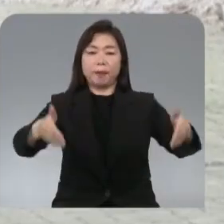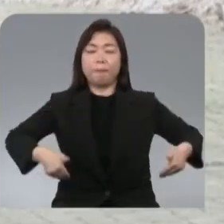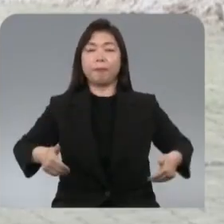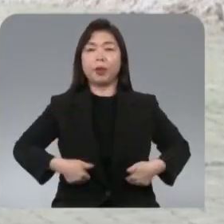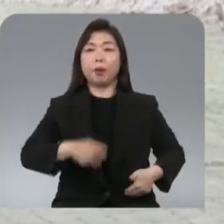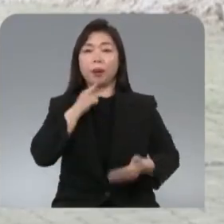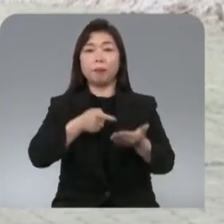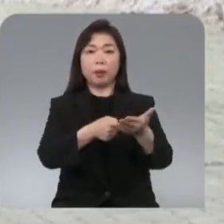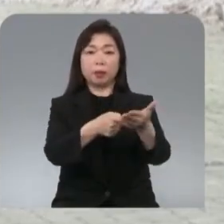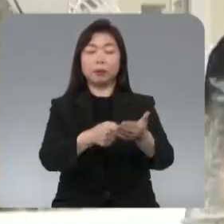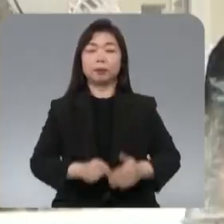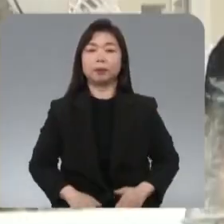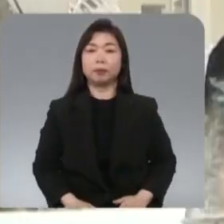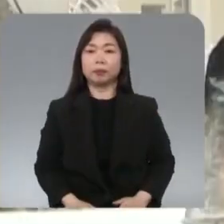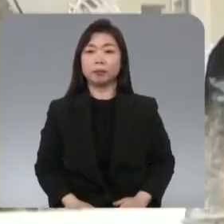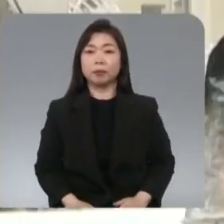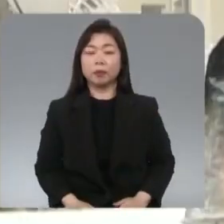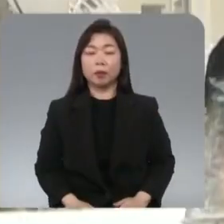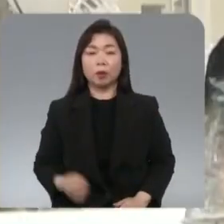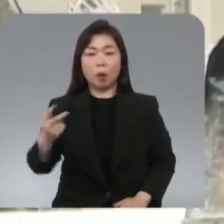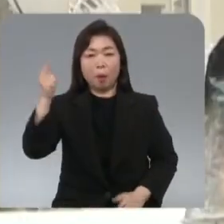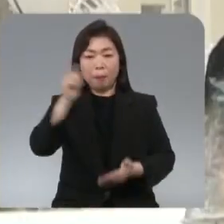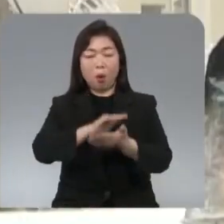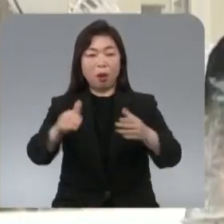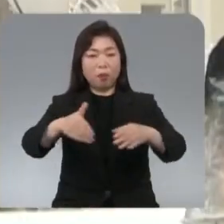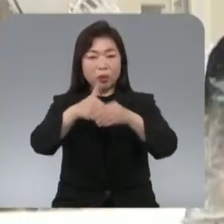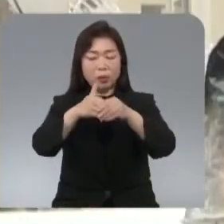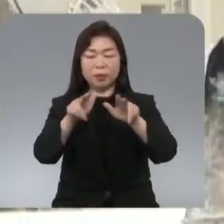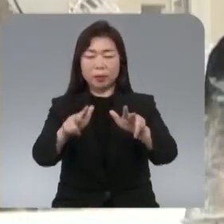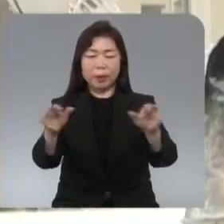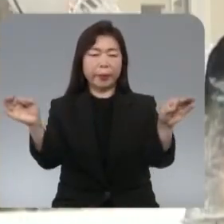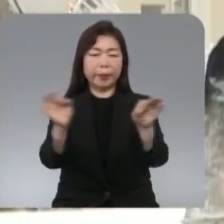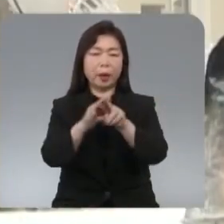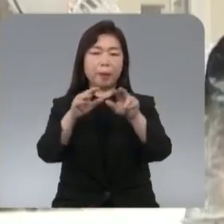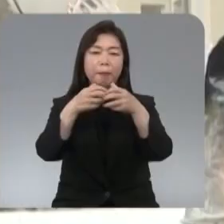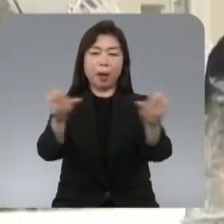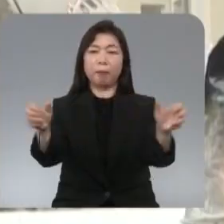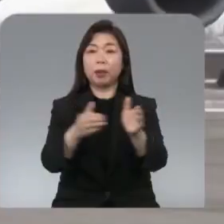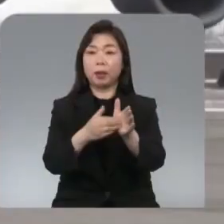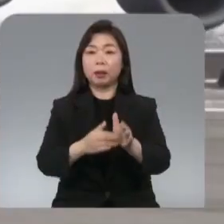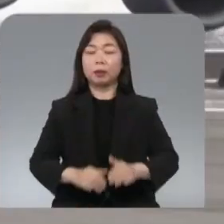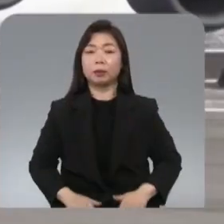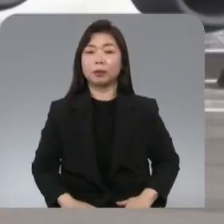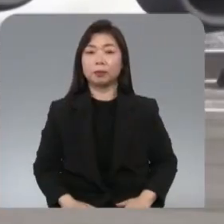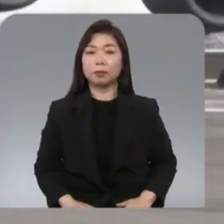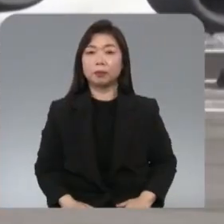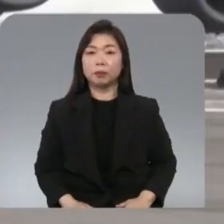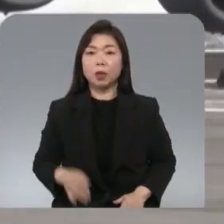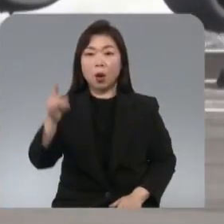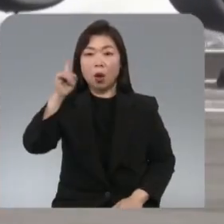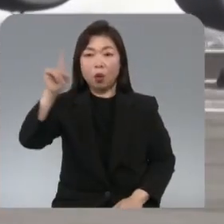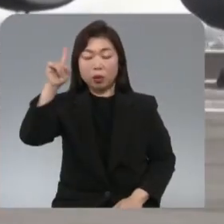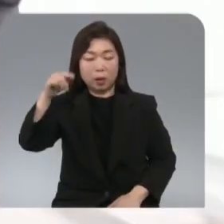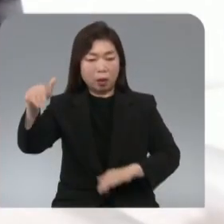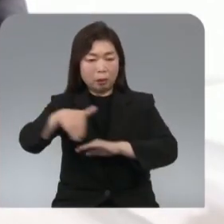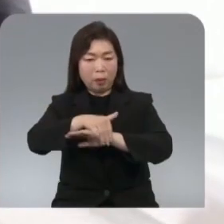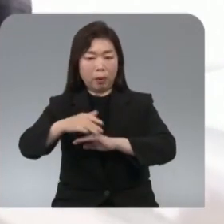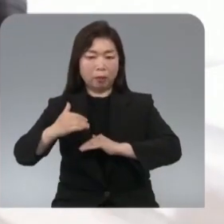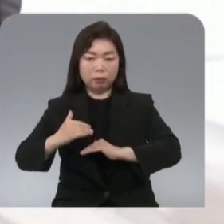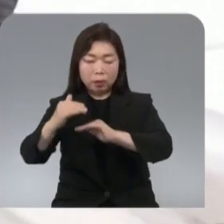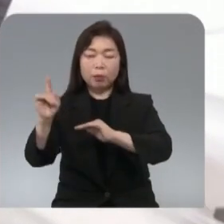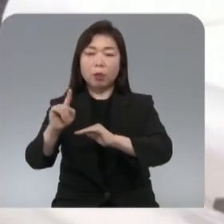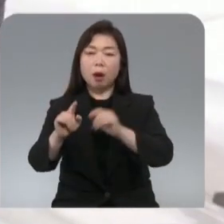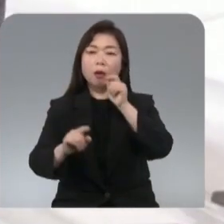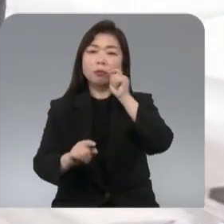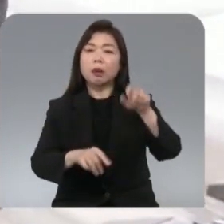덧붙였습니다. 아울러 민스크 평화협정은 더 이상 존재하지 않는다고 말했습니다. 러시아의 이 같은 움직임 속에